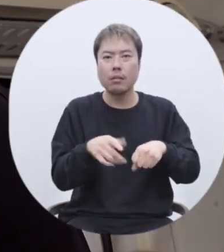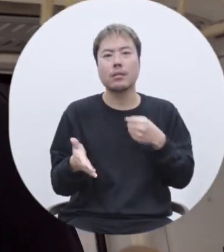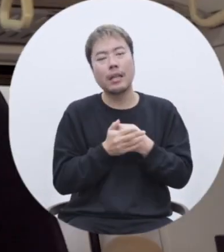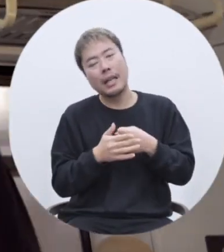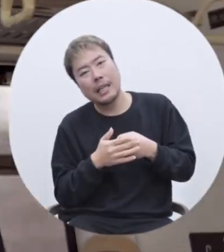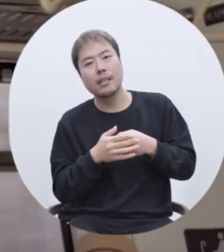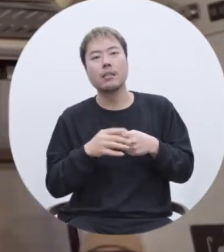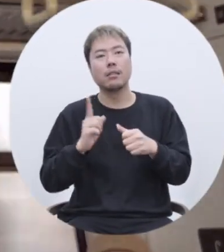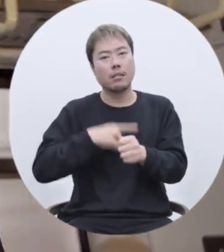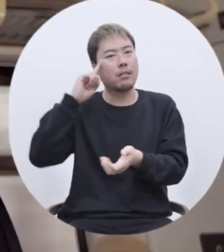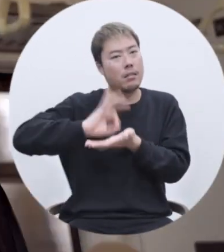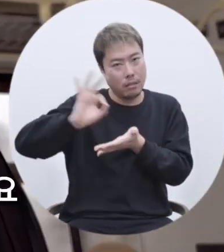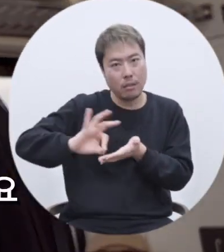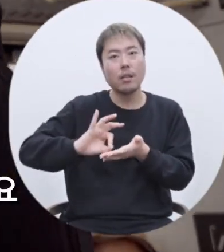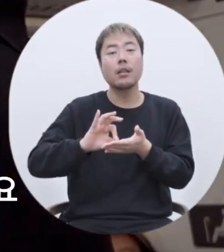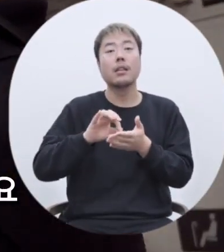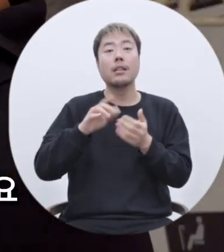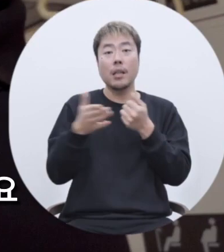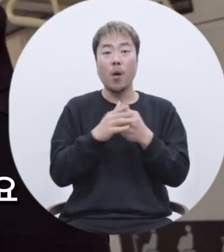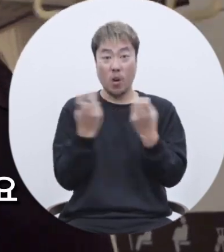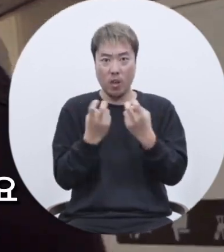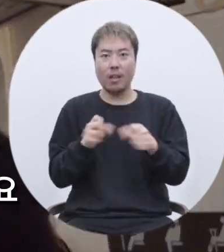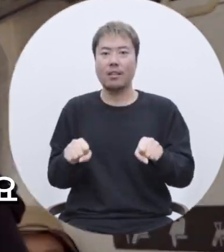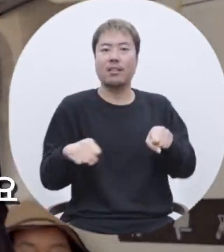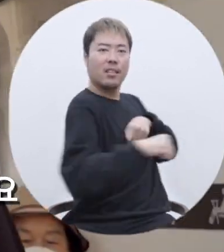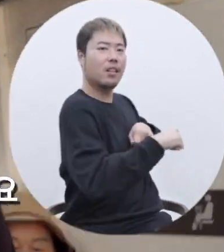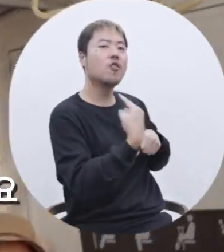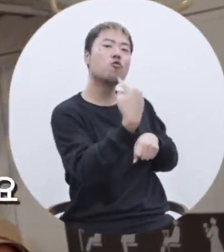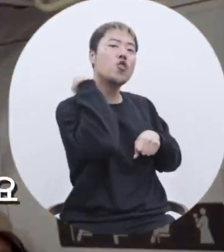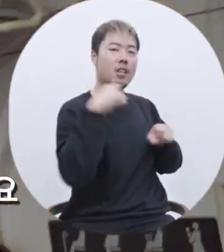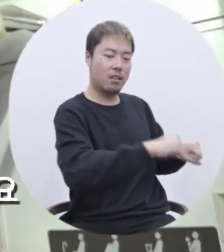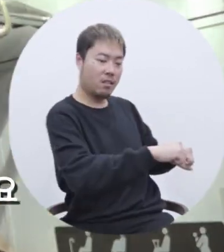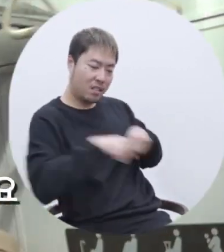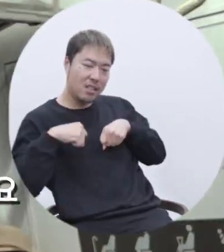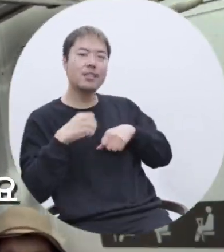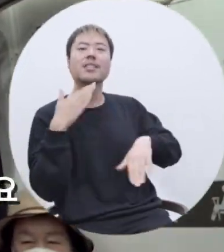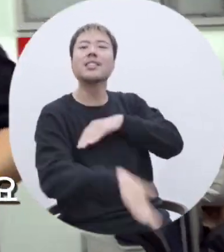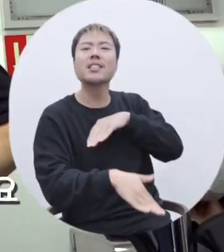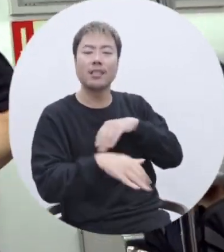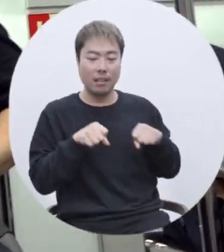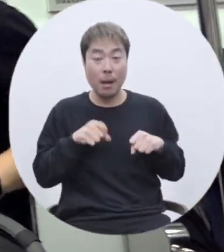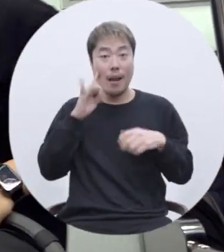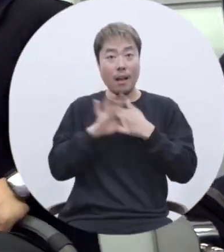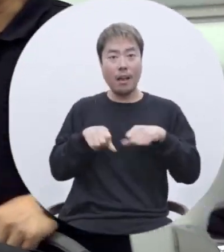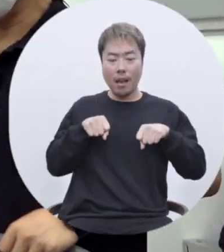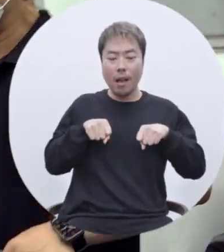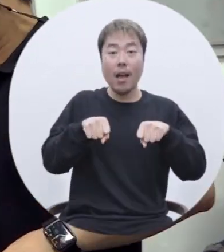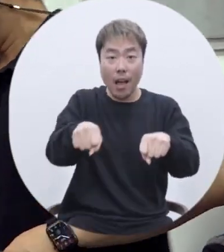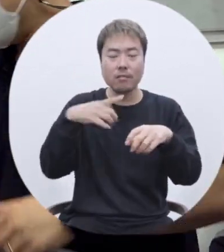맞아요. 근데 보통 이제 이런 거 내릴 때는 이렇게 뒤로 돌아서 내려요.